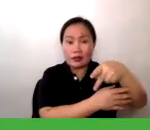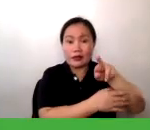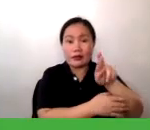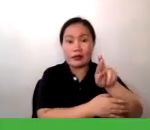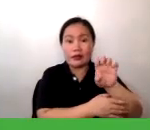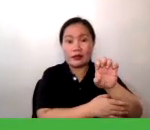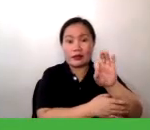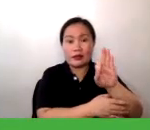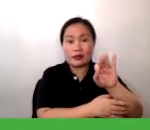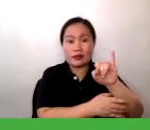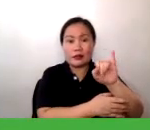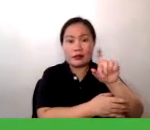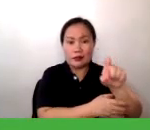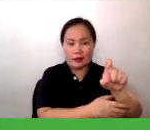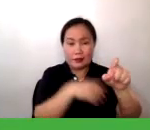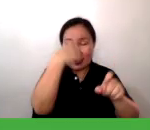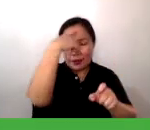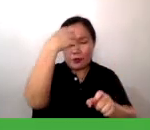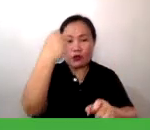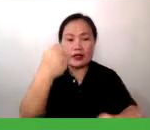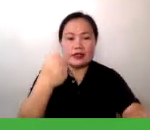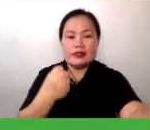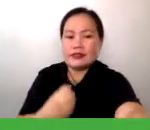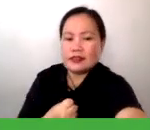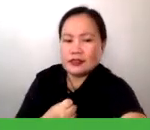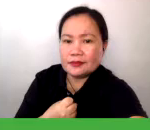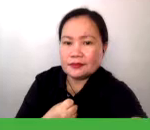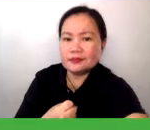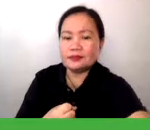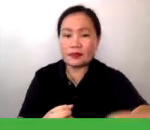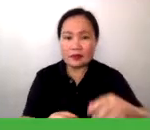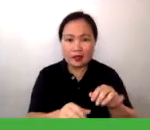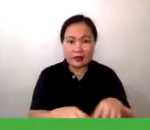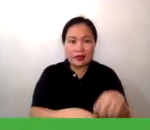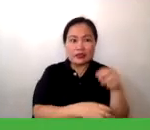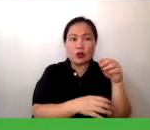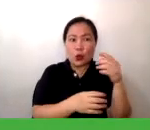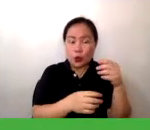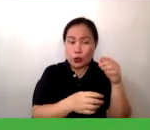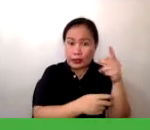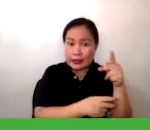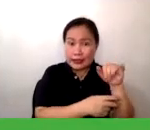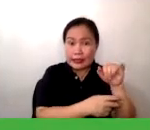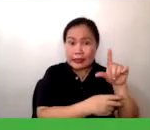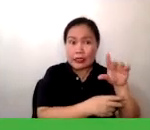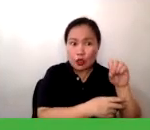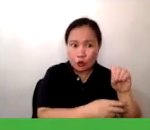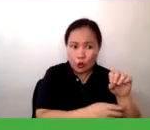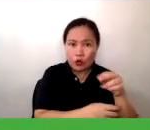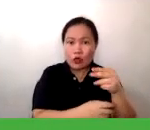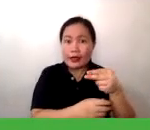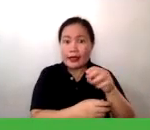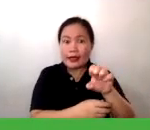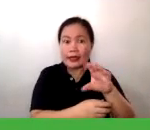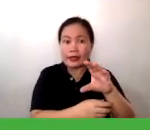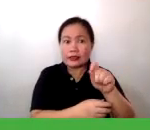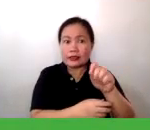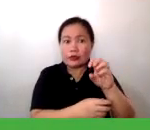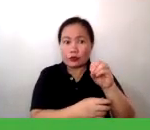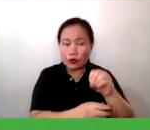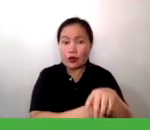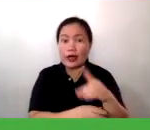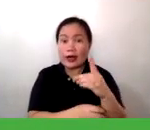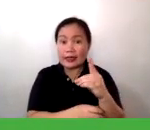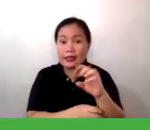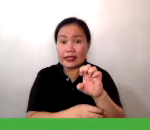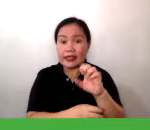ang mga prefixes. Okay? Prefixes po, kilo, hecto, deca, deci, centi, milli, or